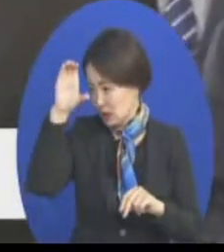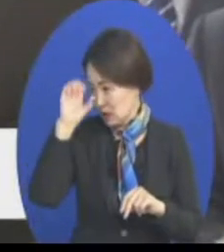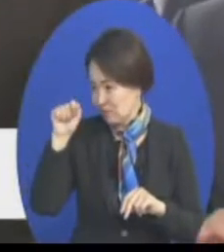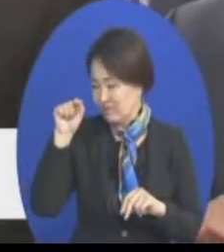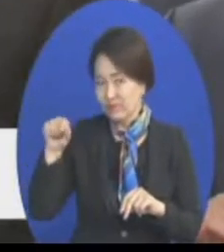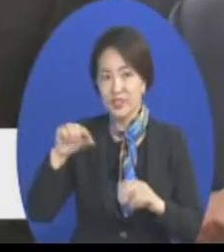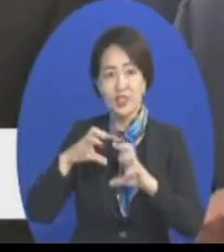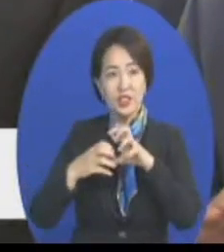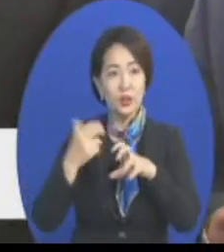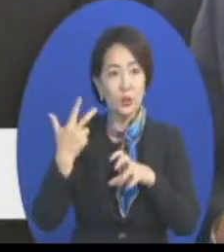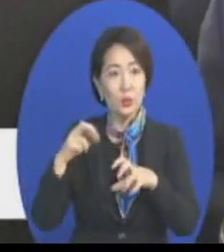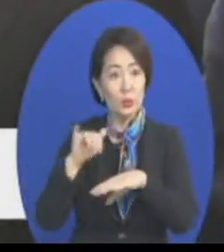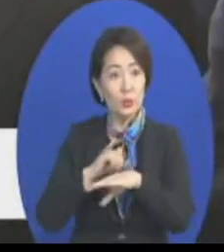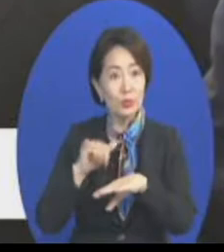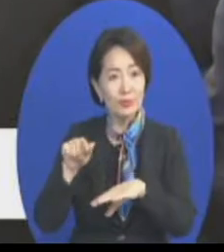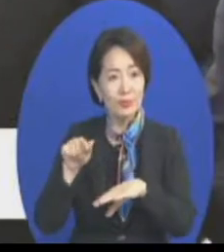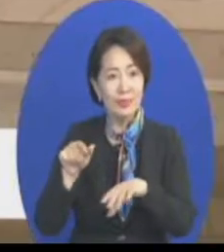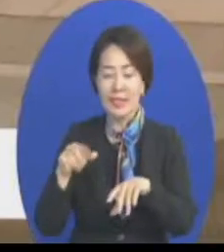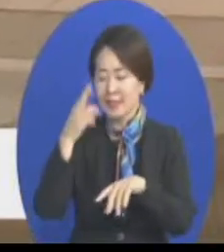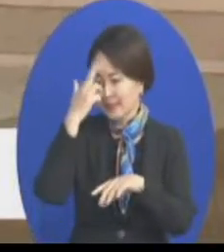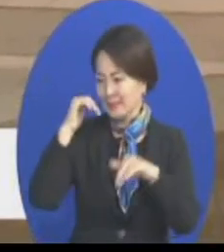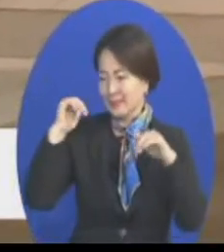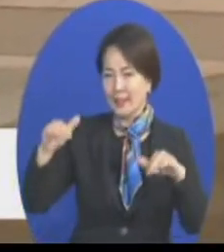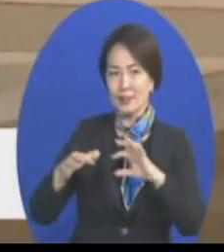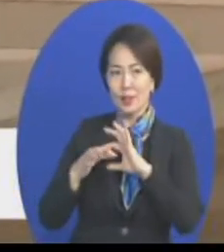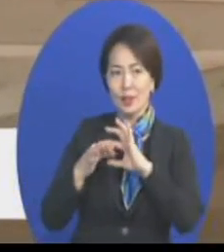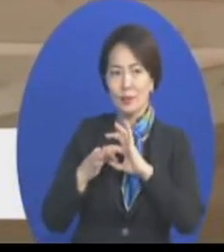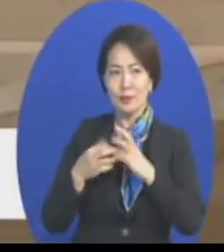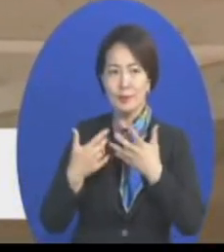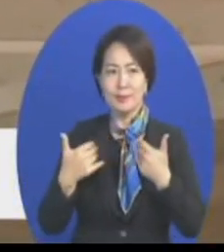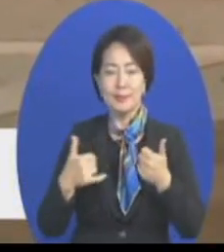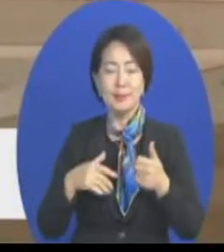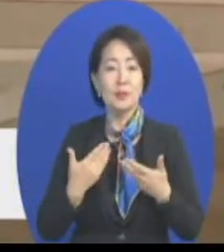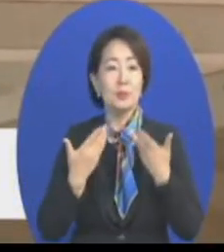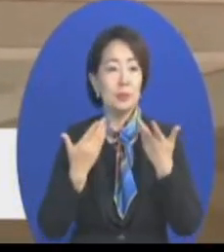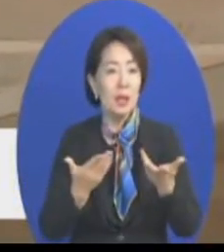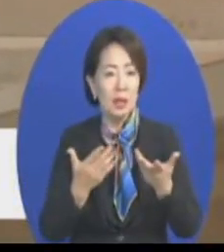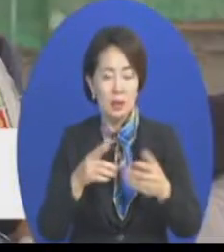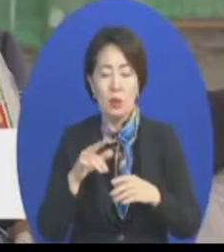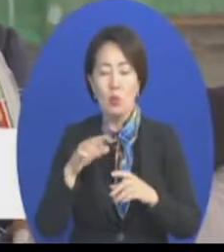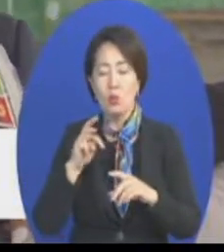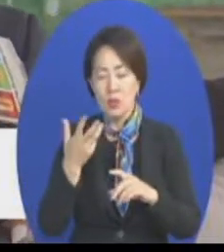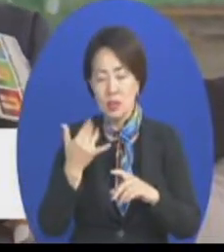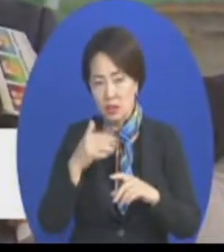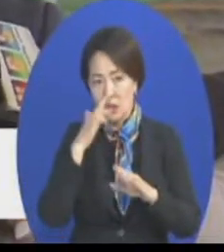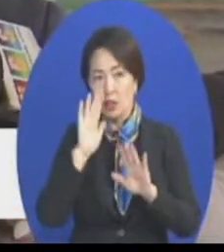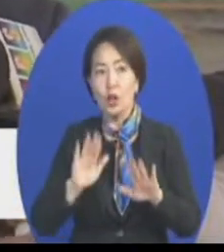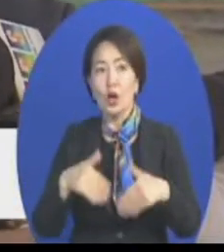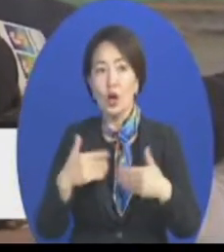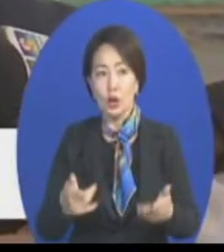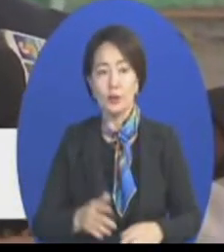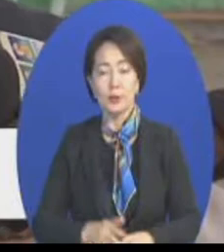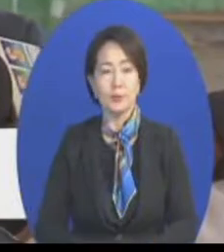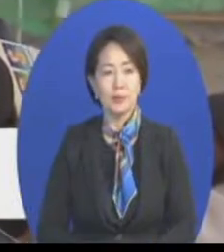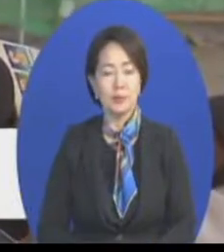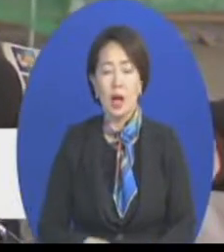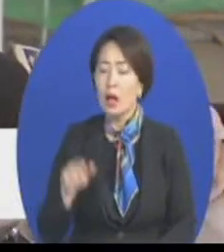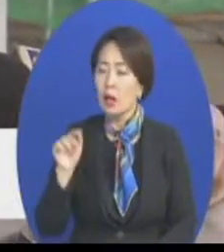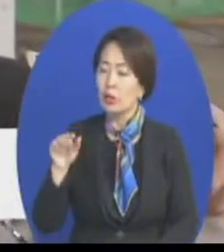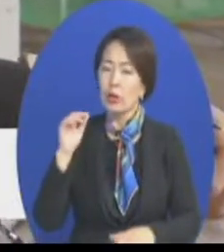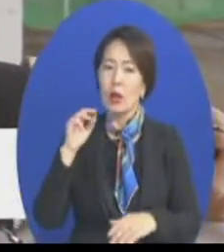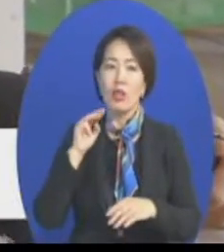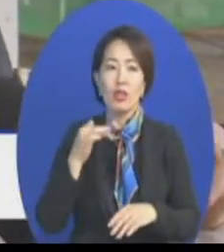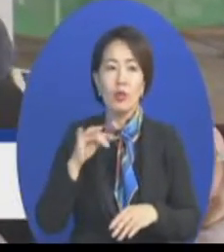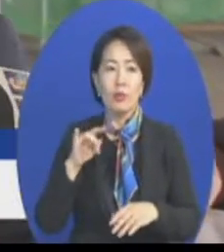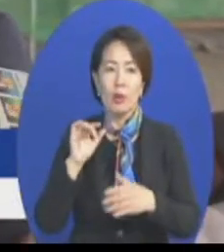дагуу дэлхийн 30 орнд байгаа Чингис хаантай холбоотой эдүүлгийн зүйлийг эх орондоо очирч музейд байршуулах юм. Төлөвлөсөн газруудын ер нь хэр ажиллаж байгаа нь